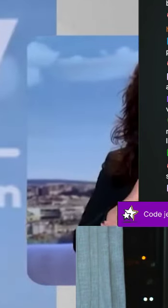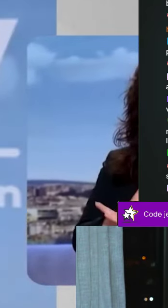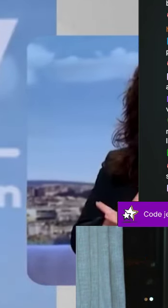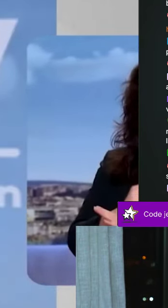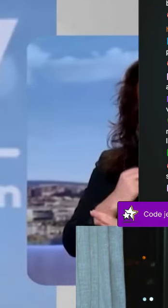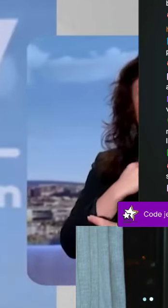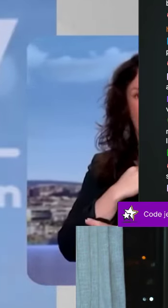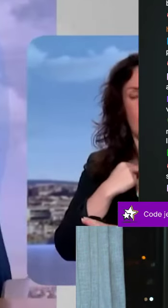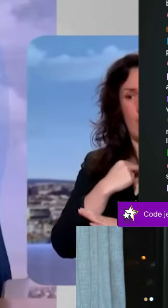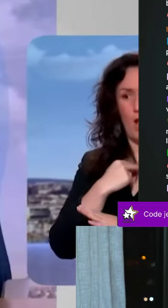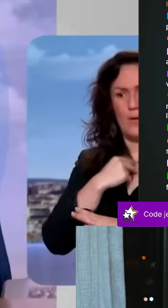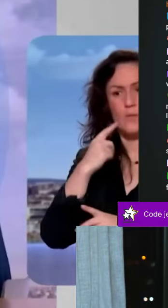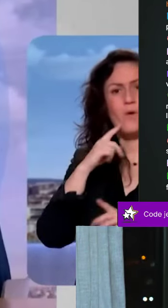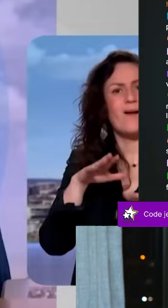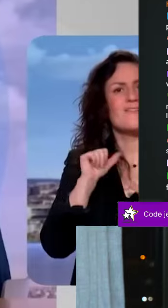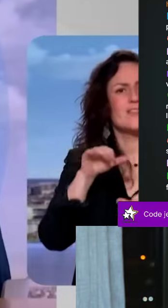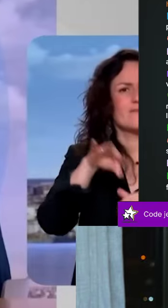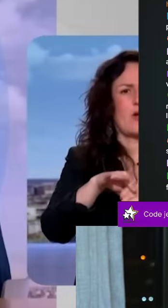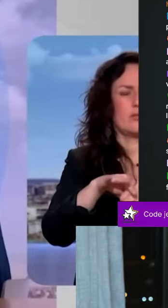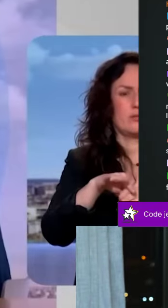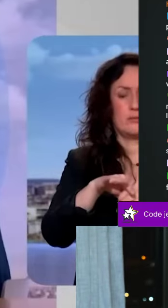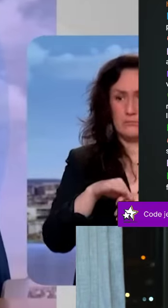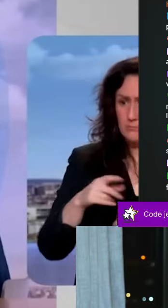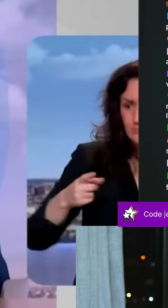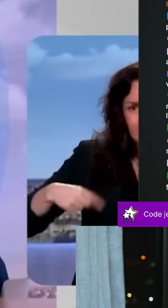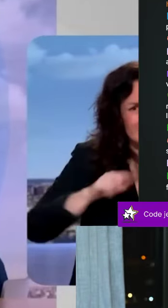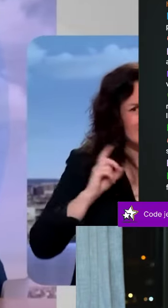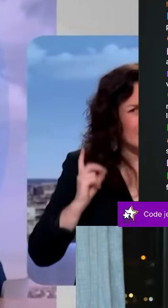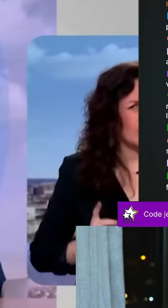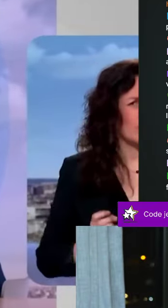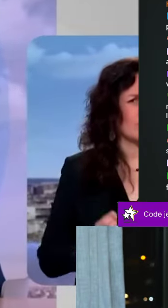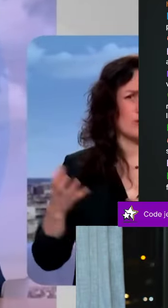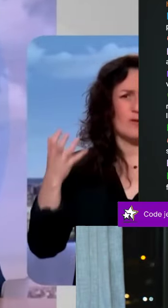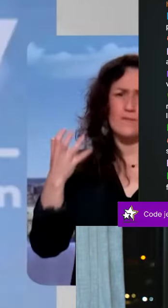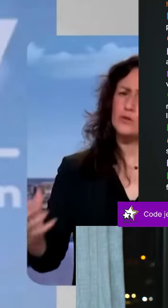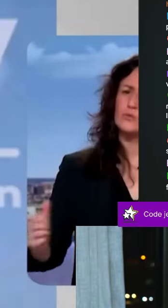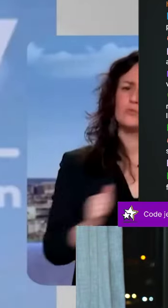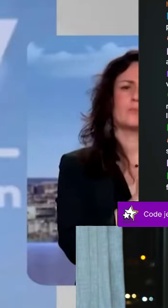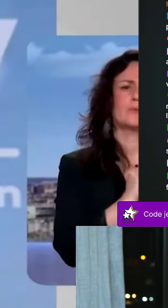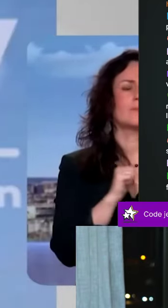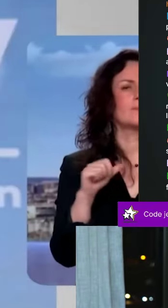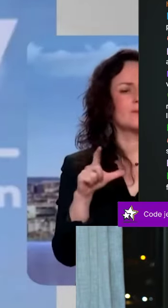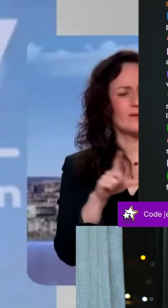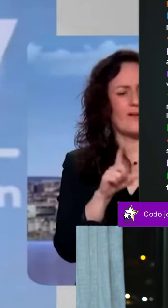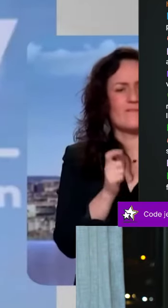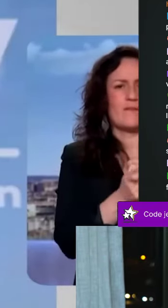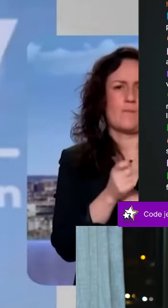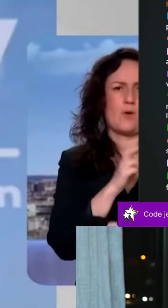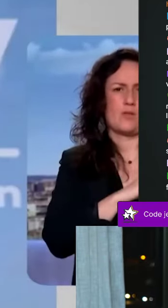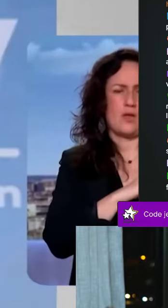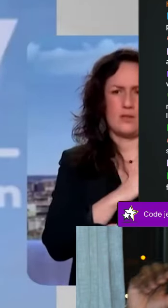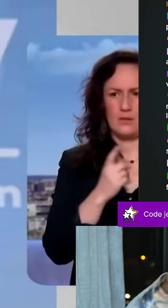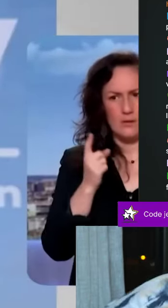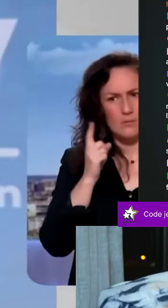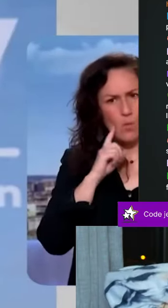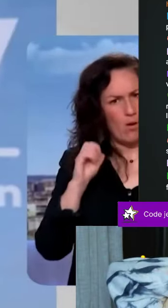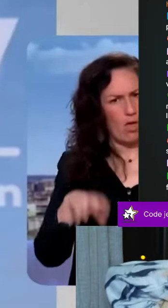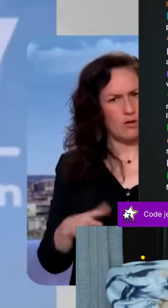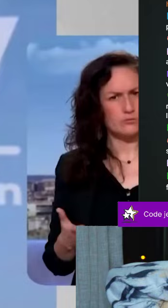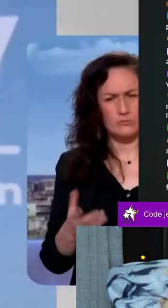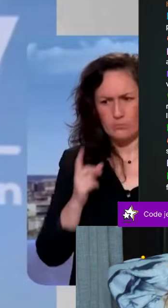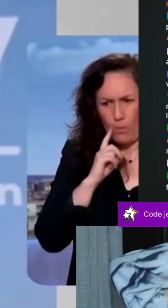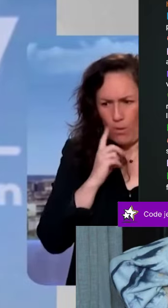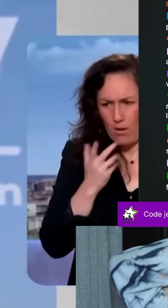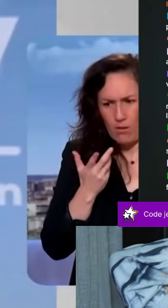pour nous empêcher de voter sur ce sujet il y a une majorité des députés qui sont favorables à l'abrogation de la réforme des retraite pourquoi faudrait-il y renoncer sur la